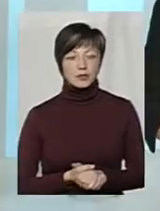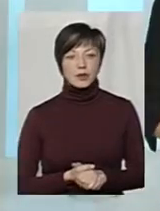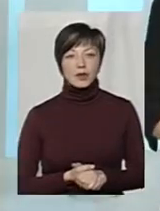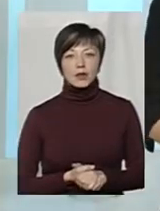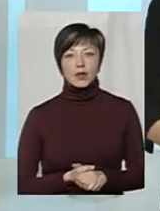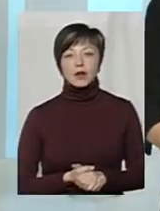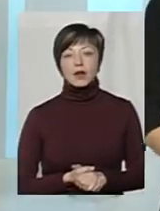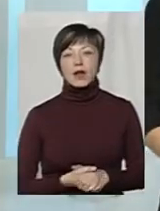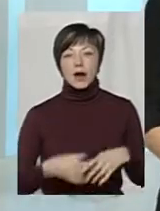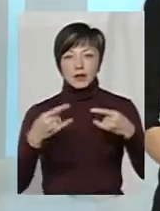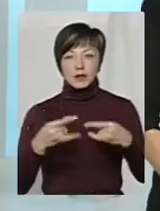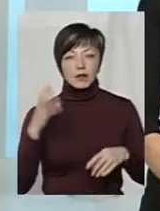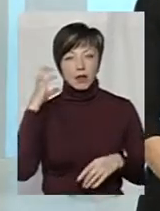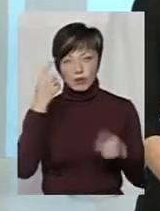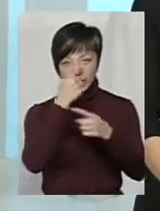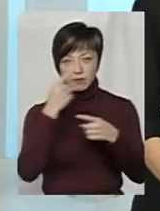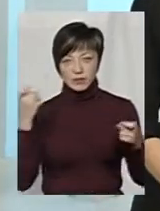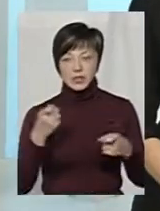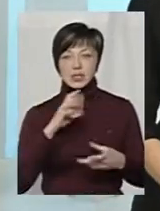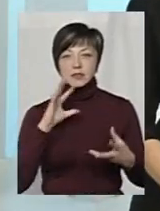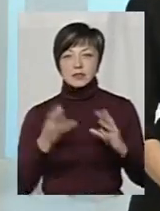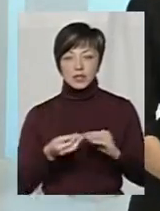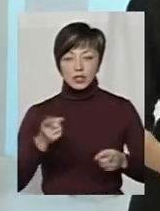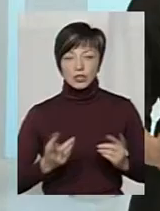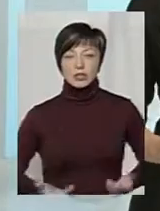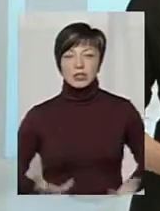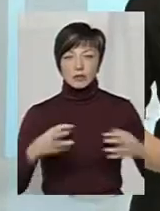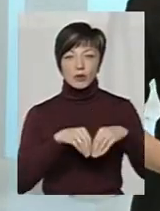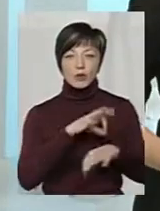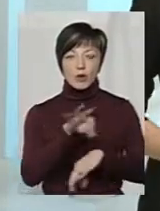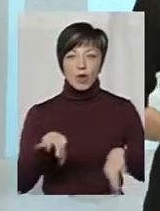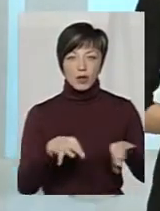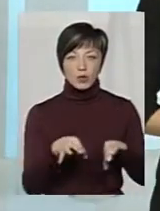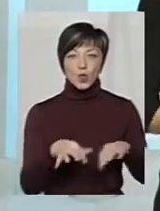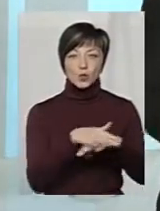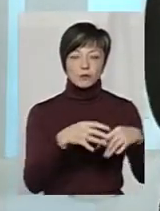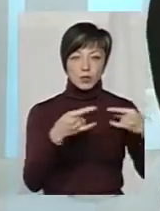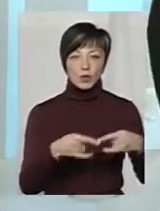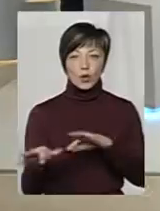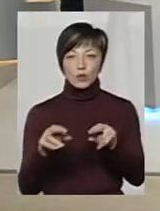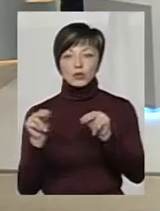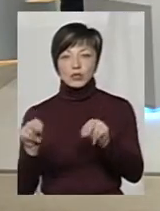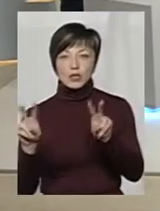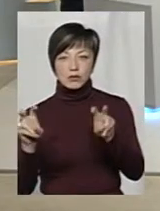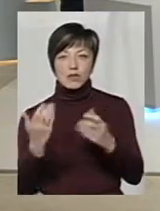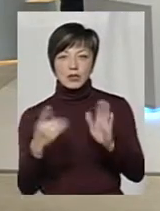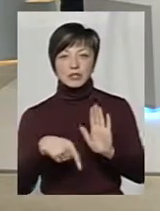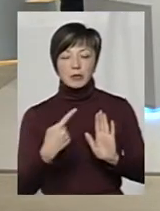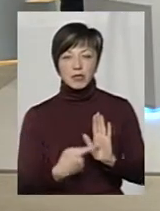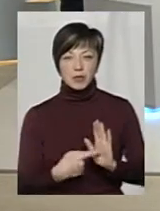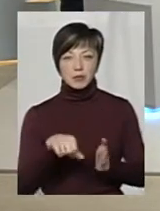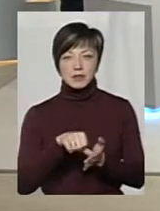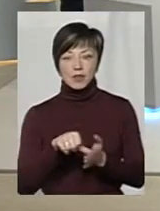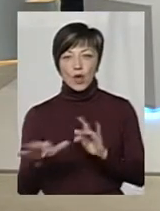Нагадаю, що у теле- і радіоефірі «Звіти наживо» – це спільний проект Суспільного і руху «Чесно». Прошу, Олеже, ваше запитання як